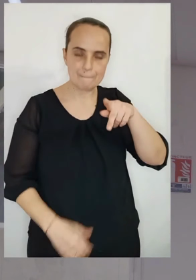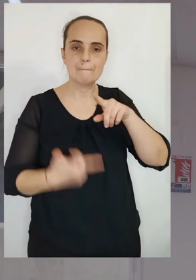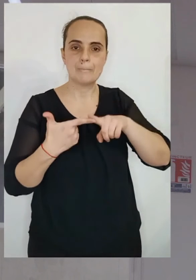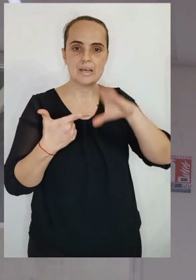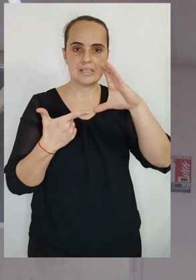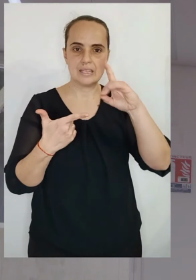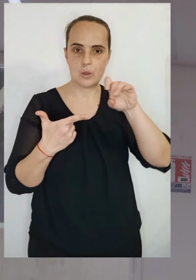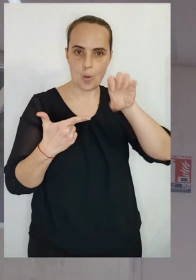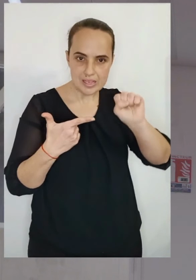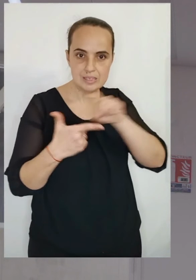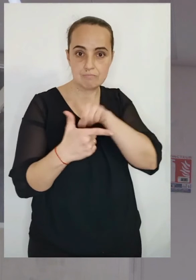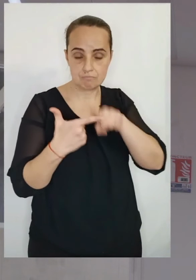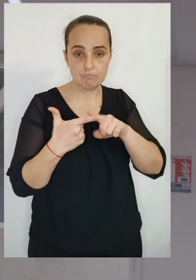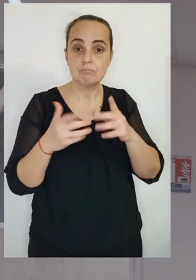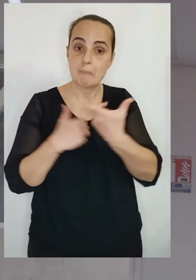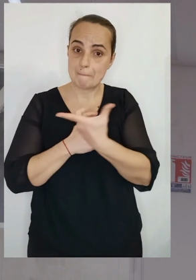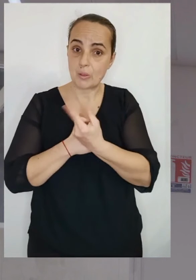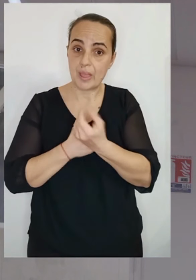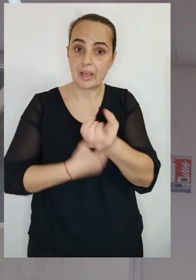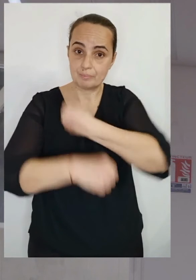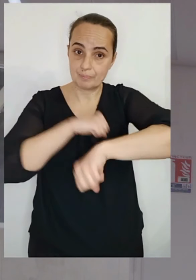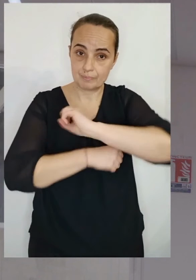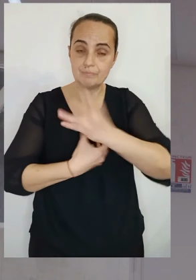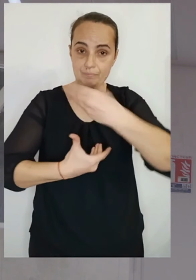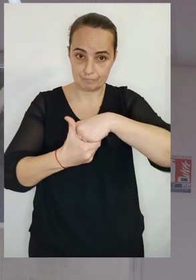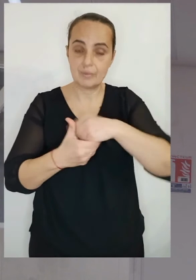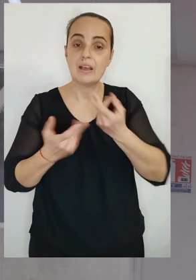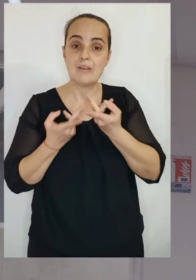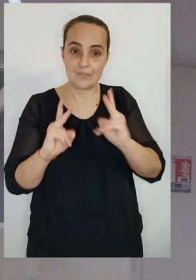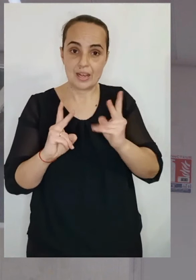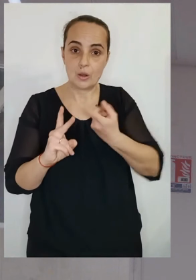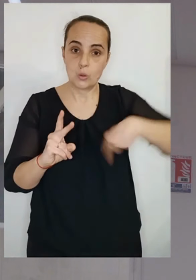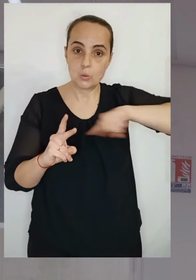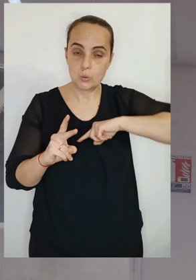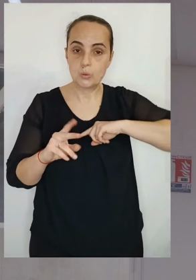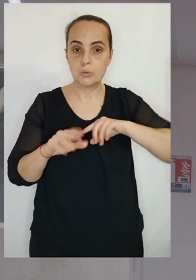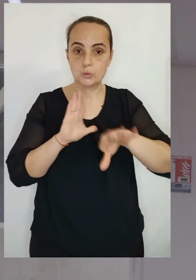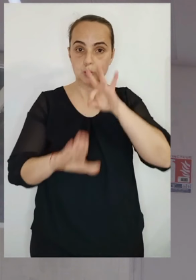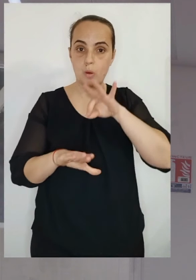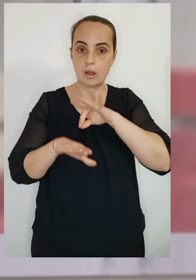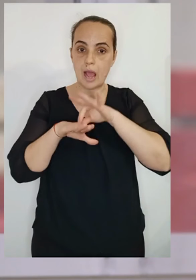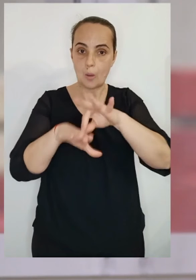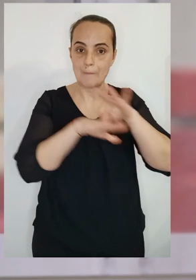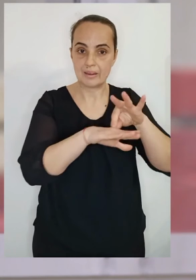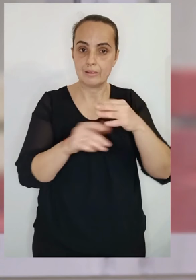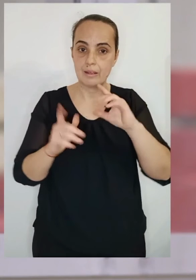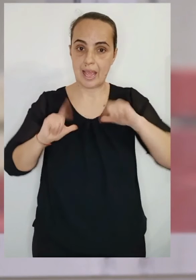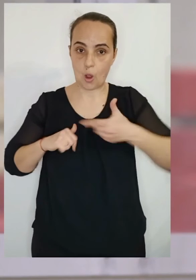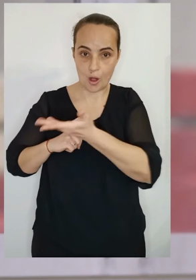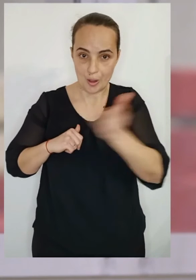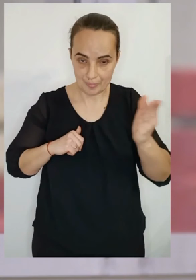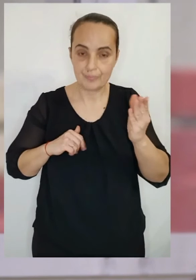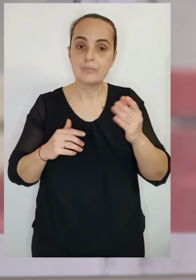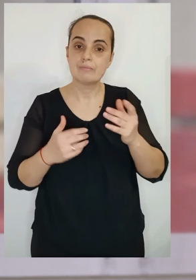qui sont partenaires de ce dispositif. La ville a choisi d'accompagner ces écoles et elle aura